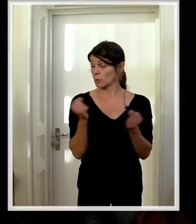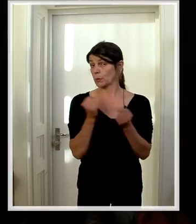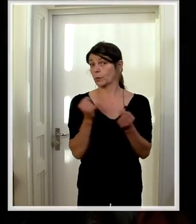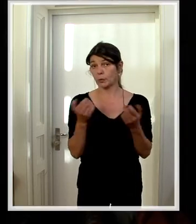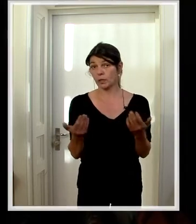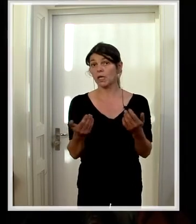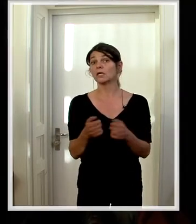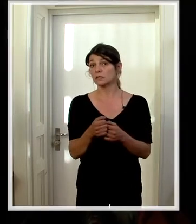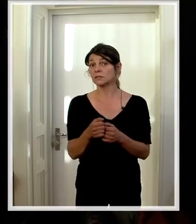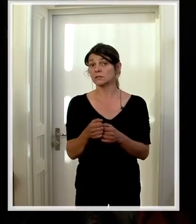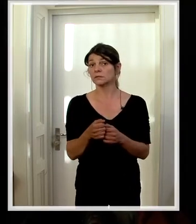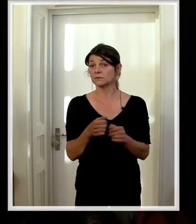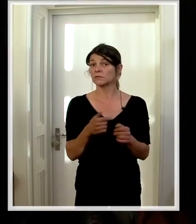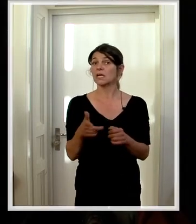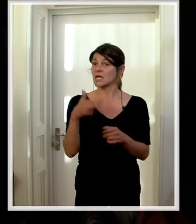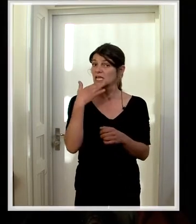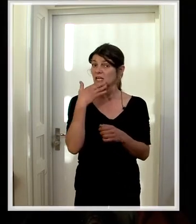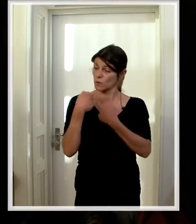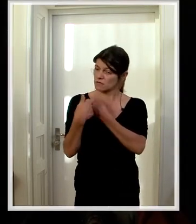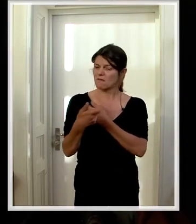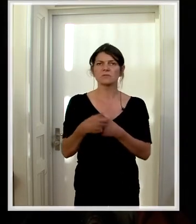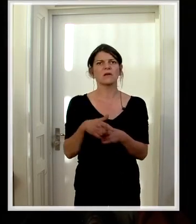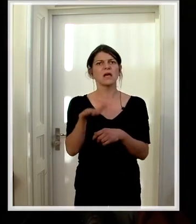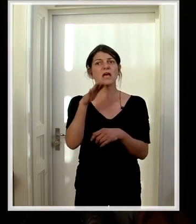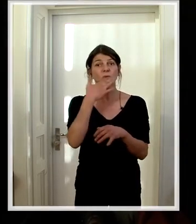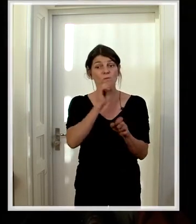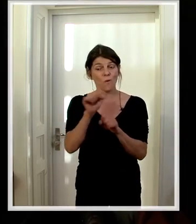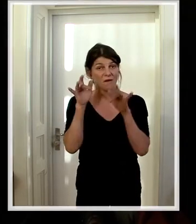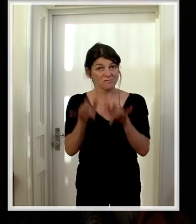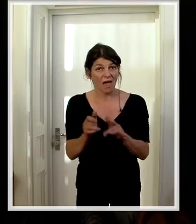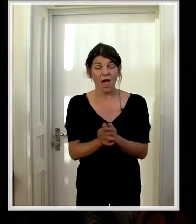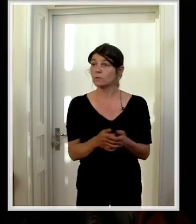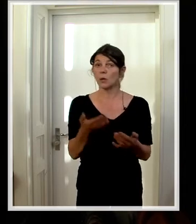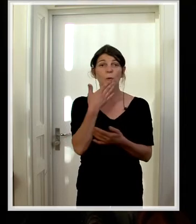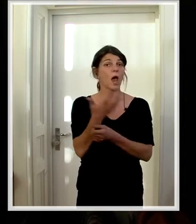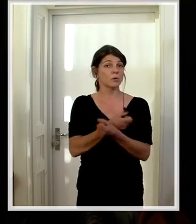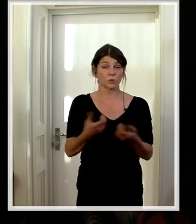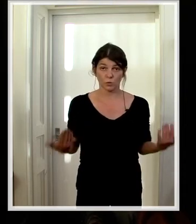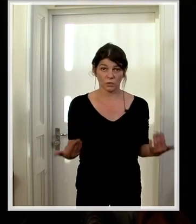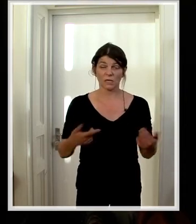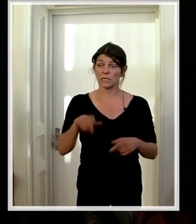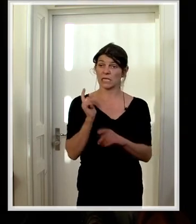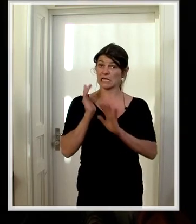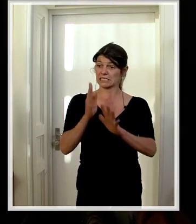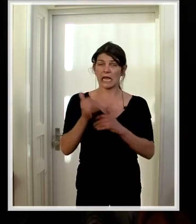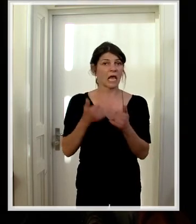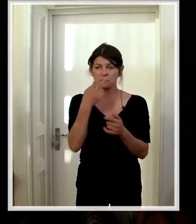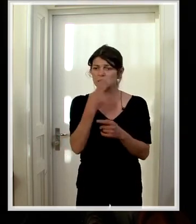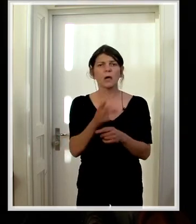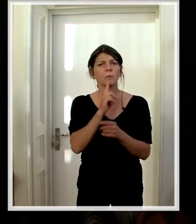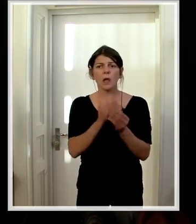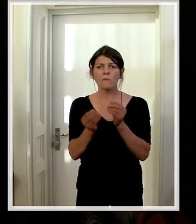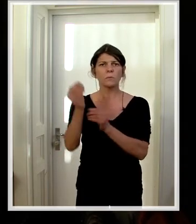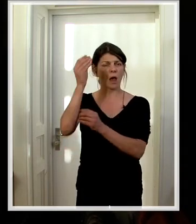deutlich genug Trassen, also das heißt Kapazitäten hätten, die nicht genutzt werden. Wir sehen auch seit 10 Jahren keinen Anstieg an der